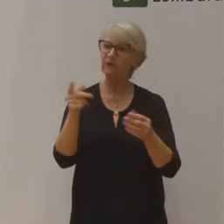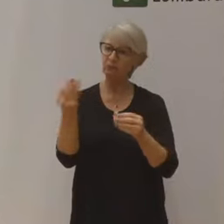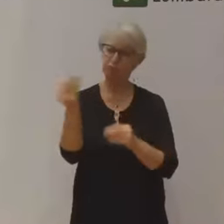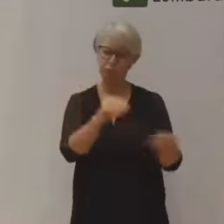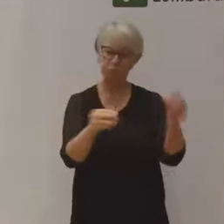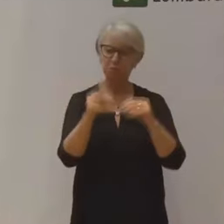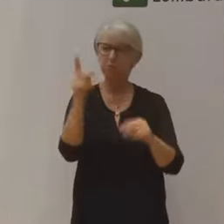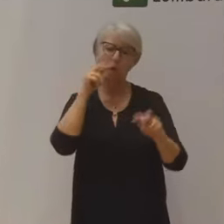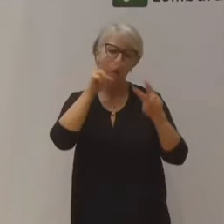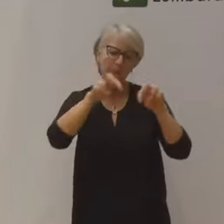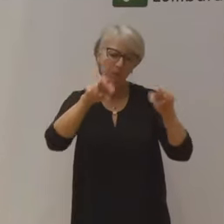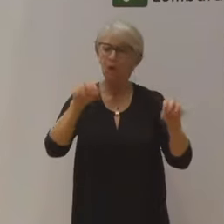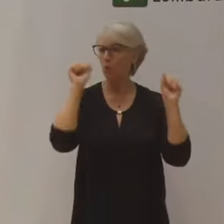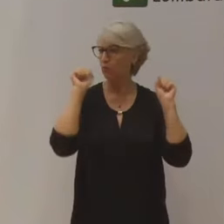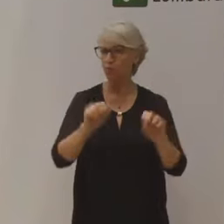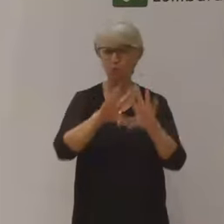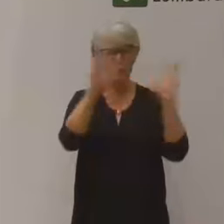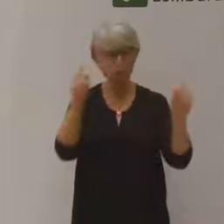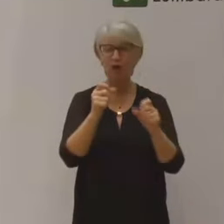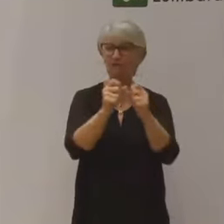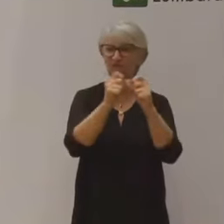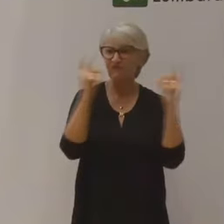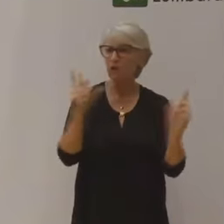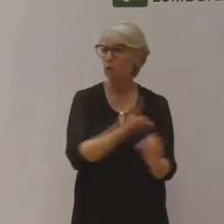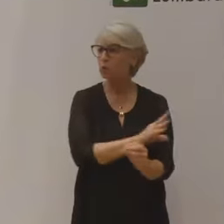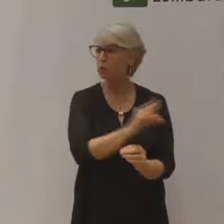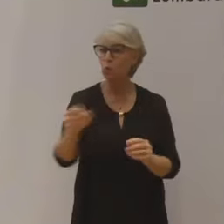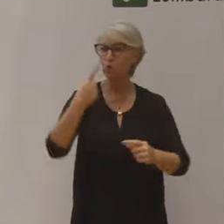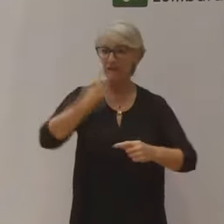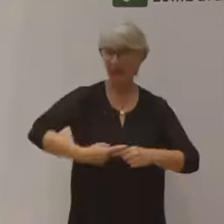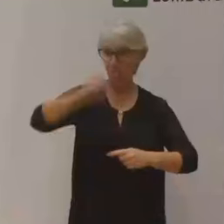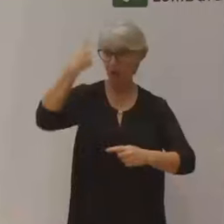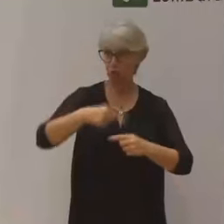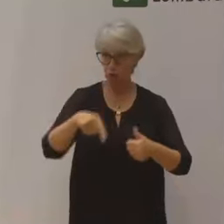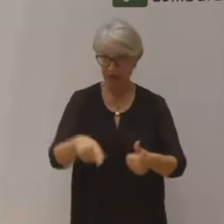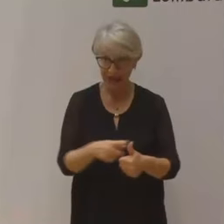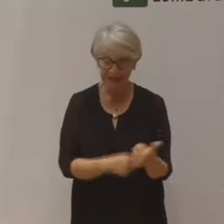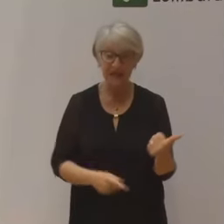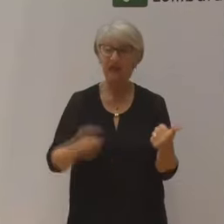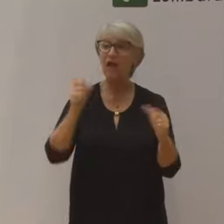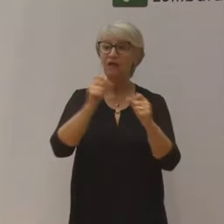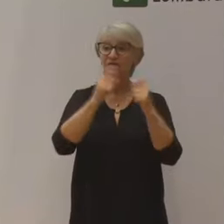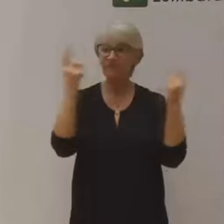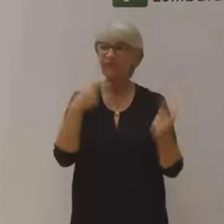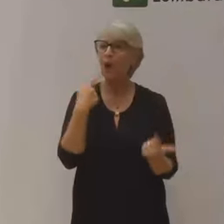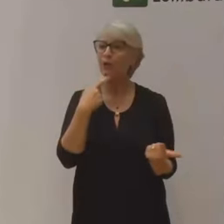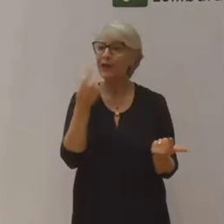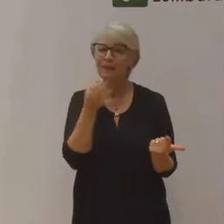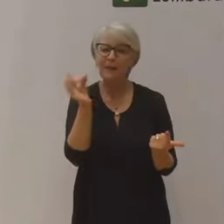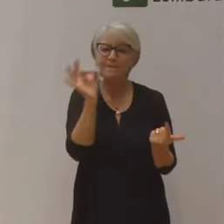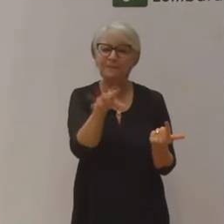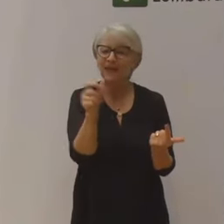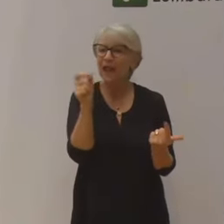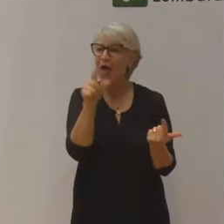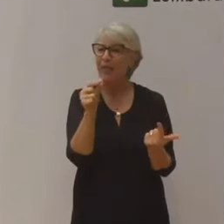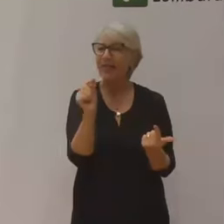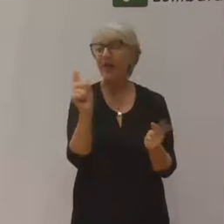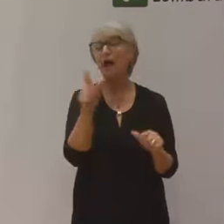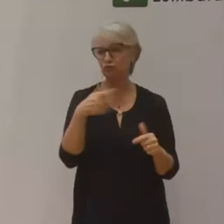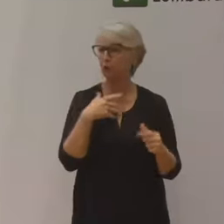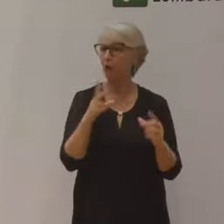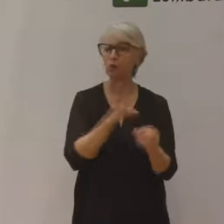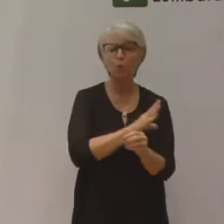metterle, trovate lì i video di tutta la giornata, i video oltre alle pillole anche i video interi che